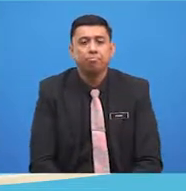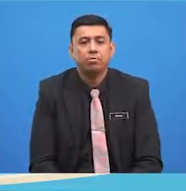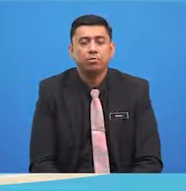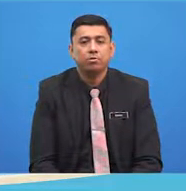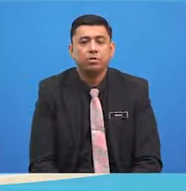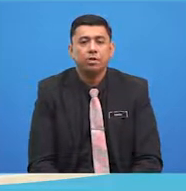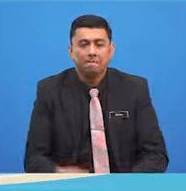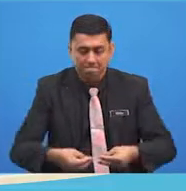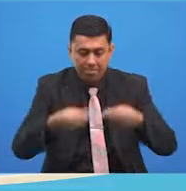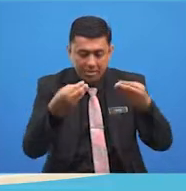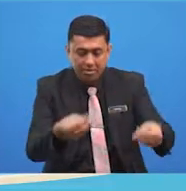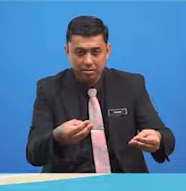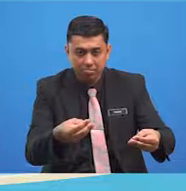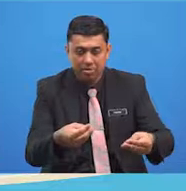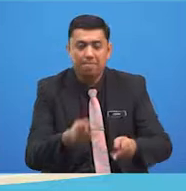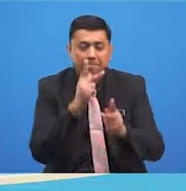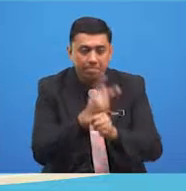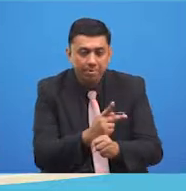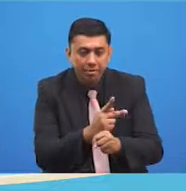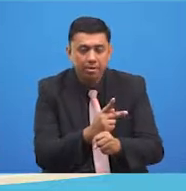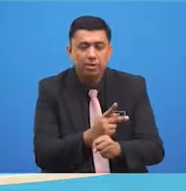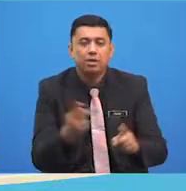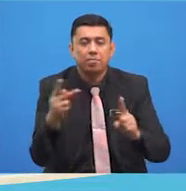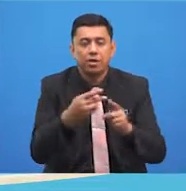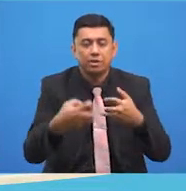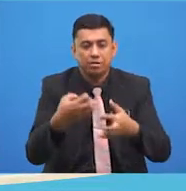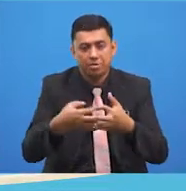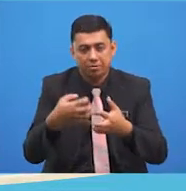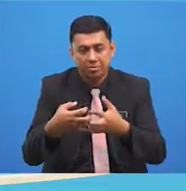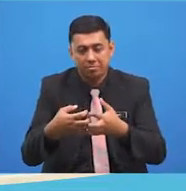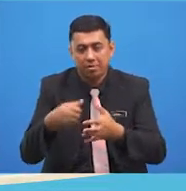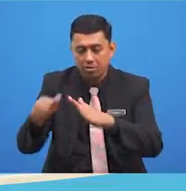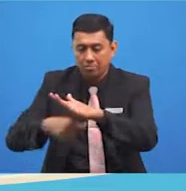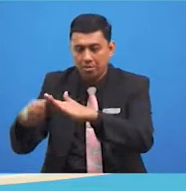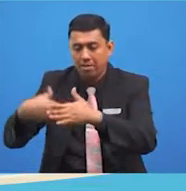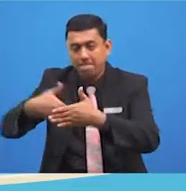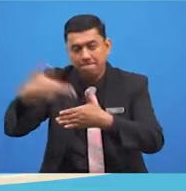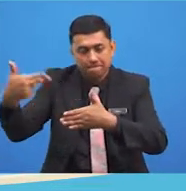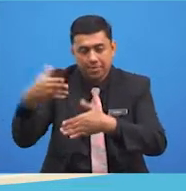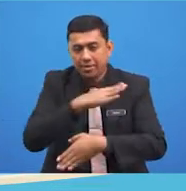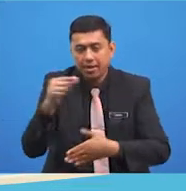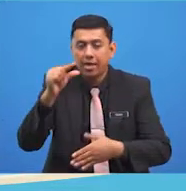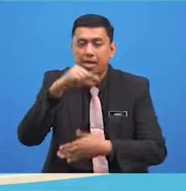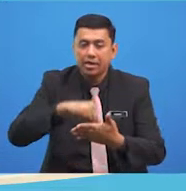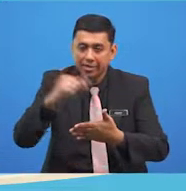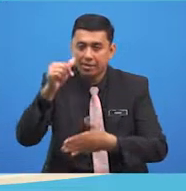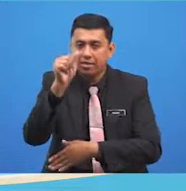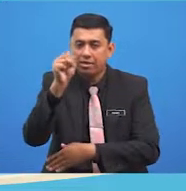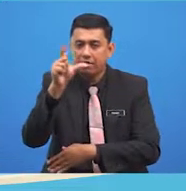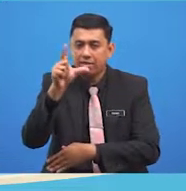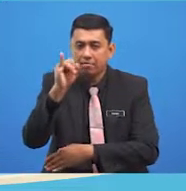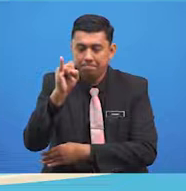Pelabuhan ini memberikan perkhidmatan kepada industri berasaskan petroleum dan gas asli.